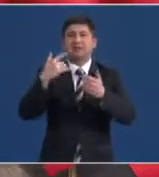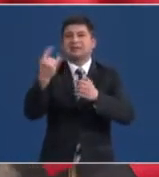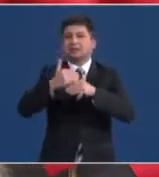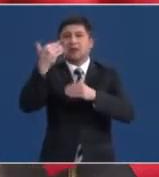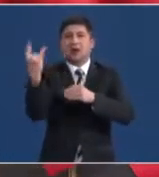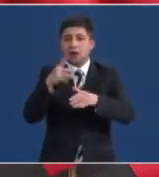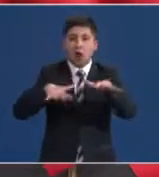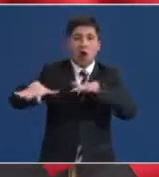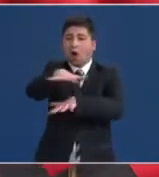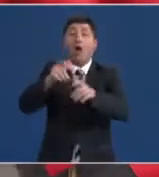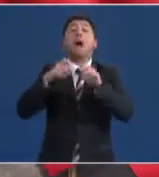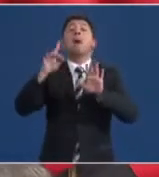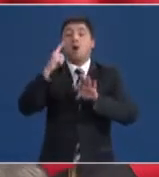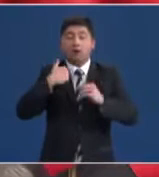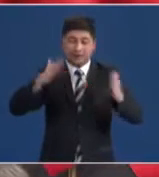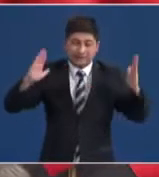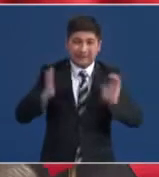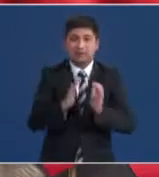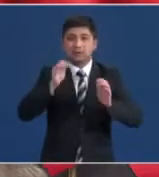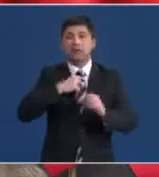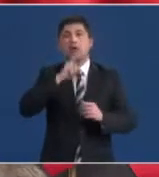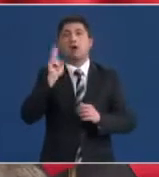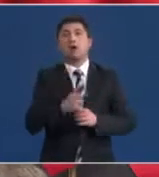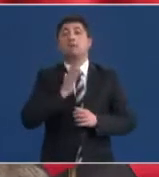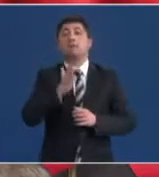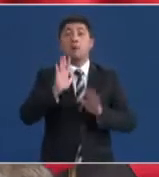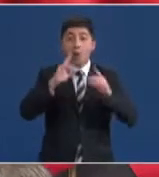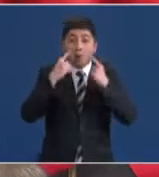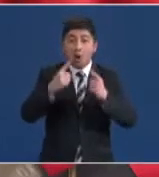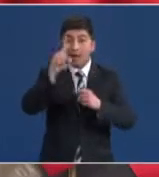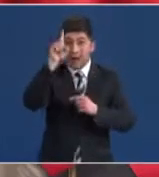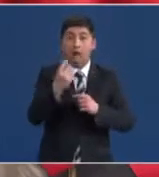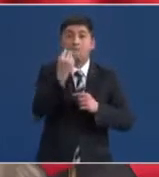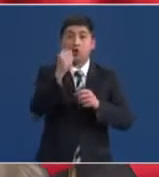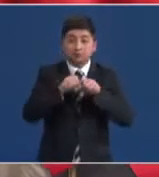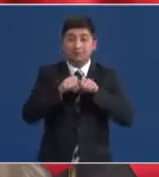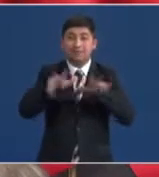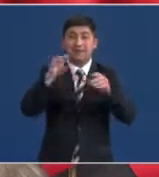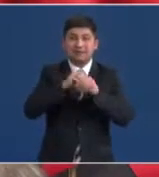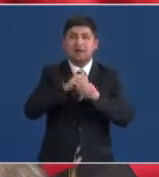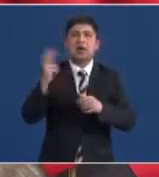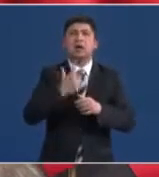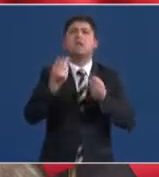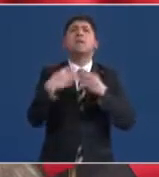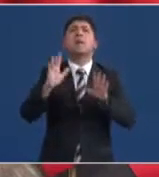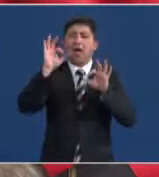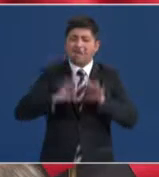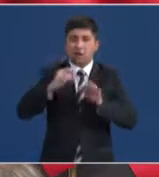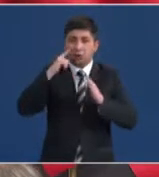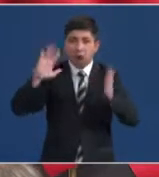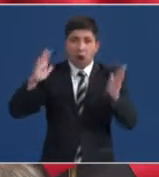asgari düzeye indirmekte kararlıyız Böylece önce virüsün yayılma hızı durdurmak